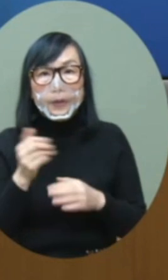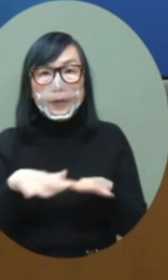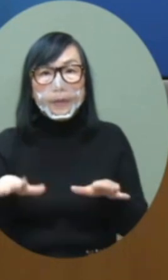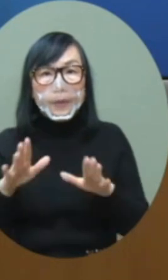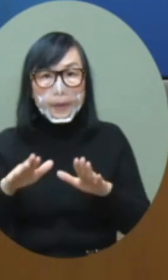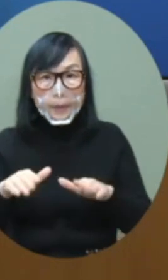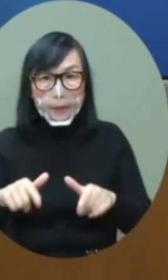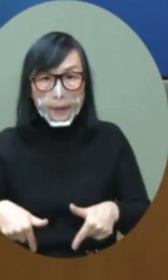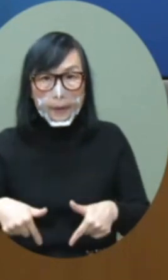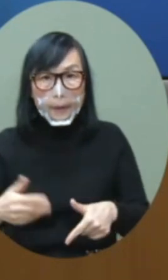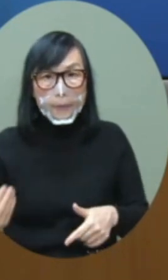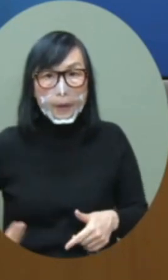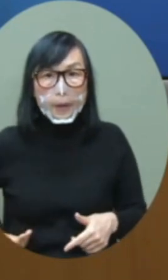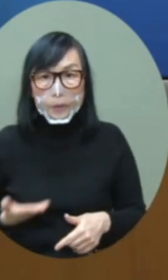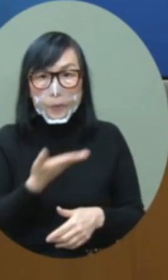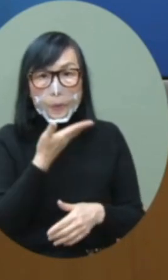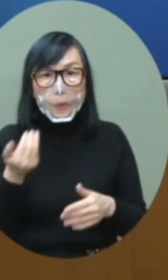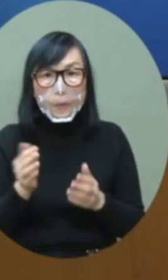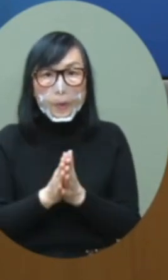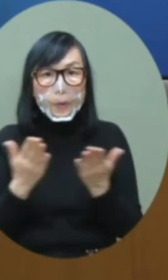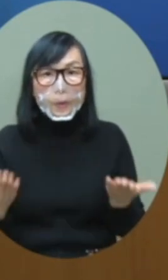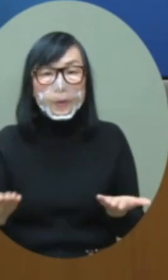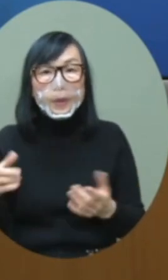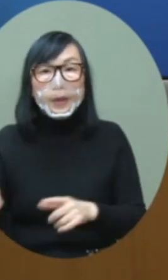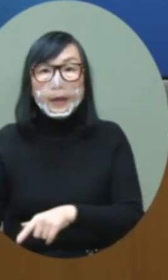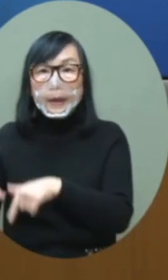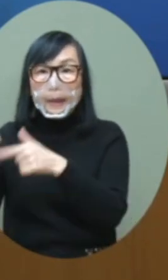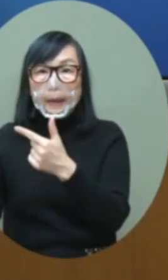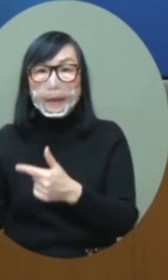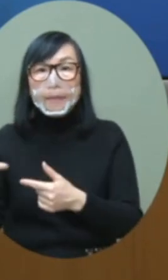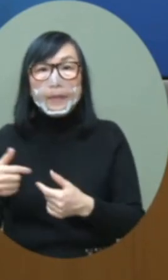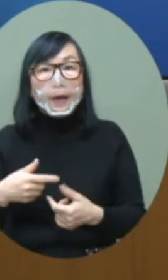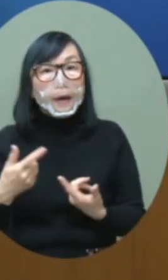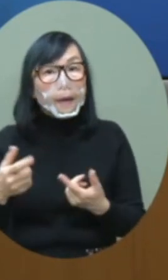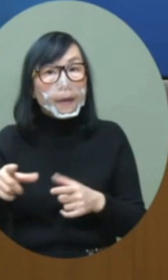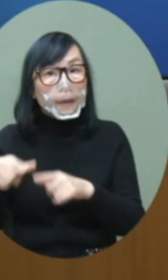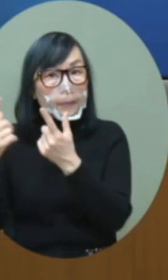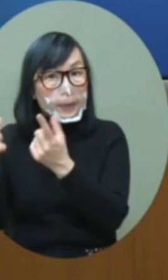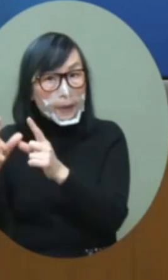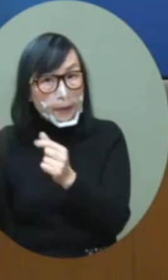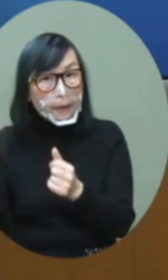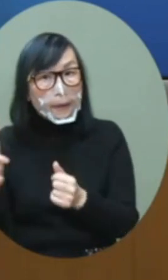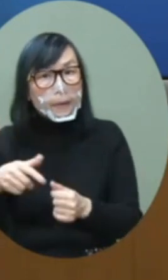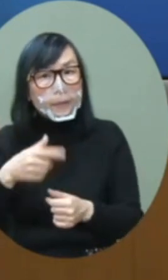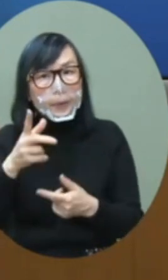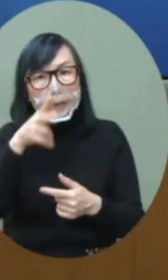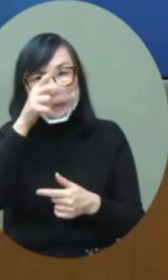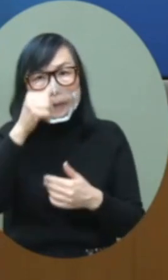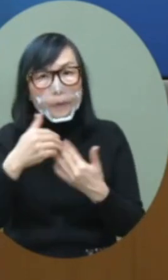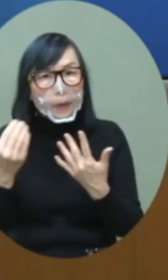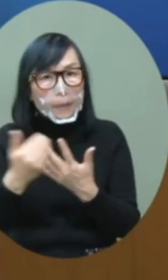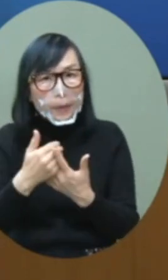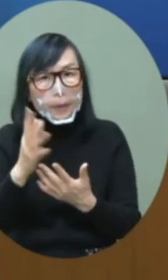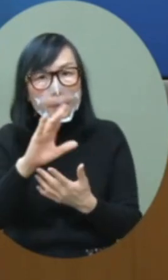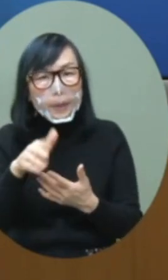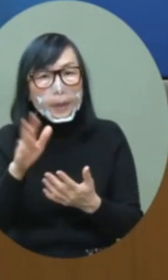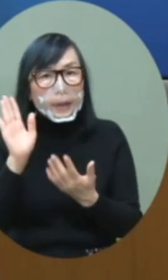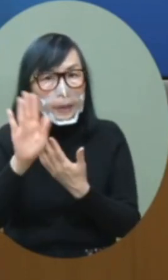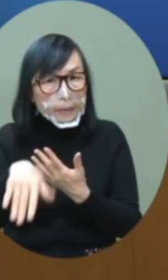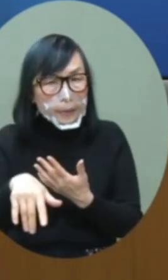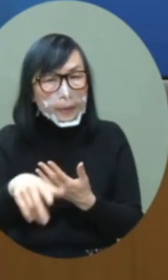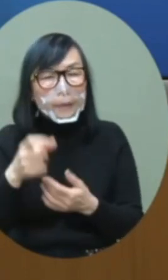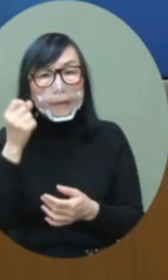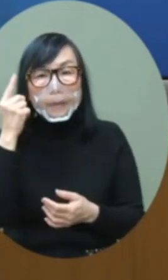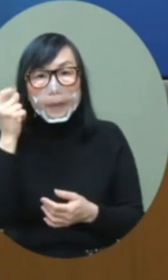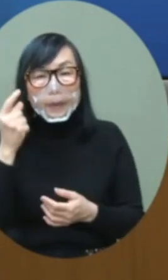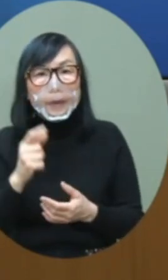Lam, why have the government policies been reactive rather than forward-looking, especially in terms of the cap on private household